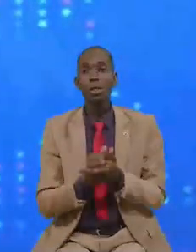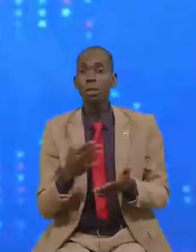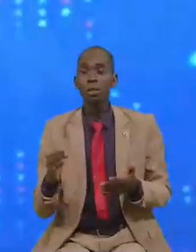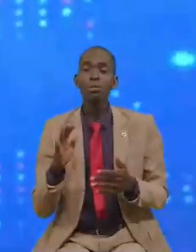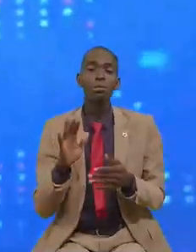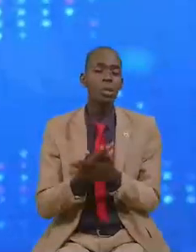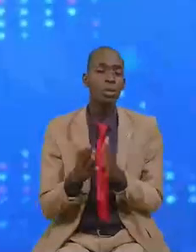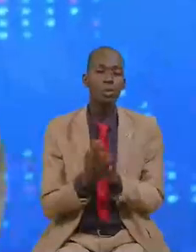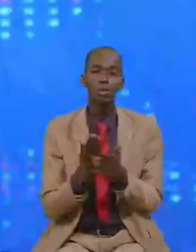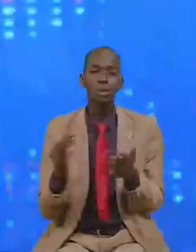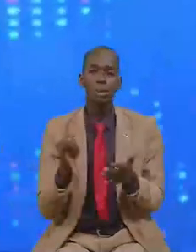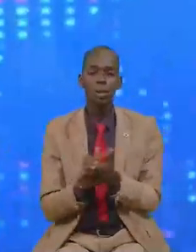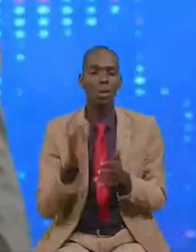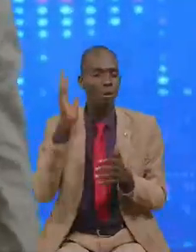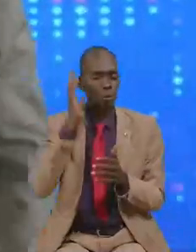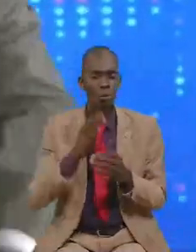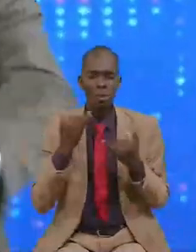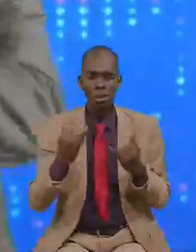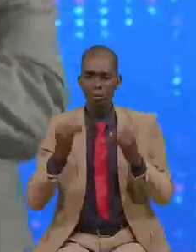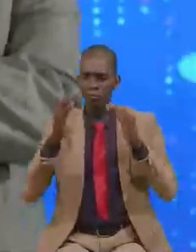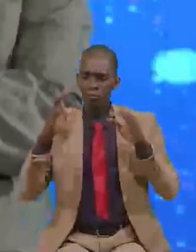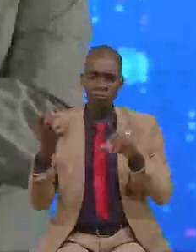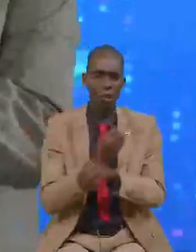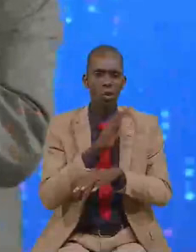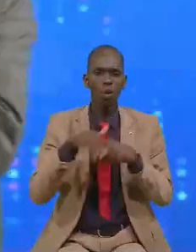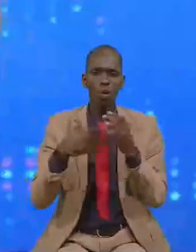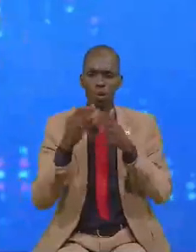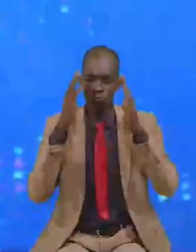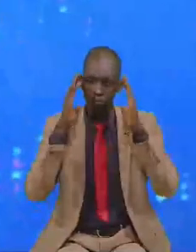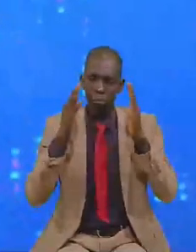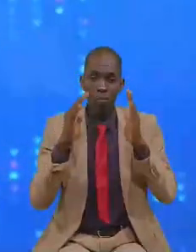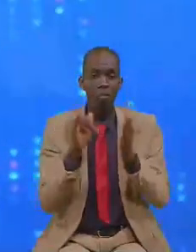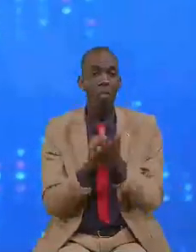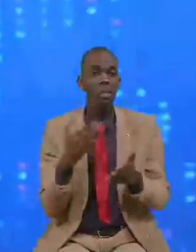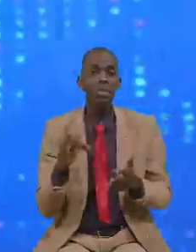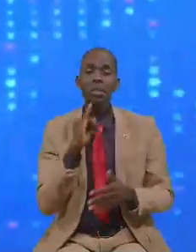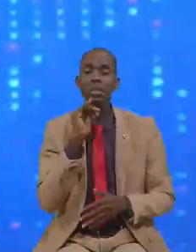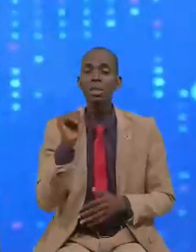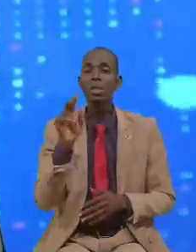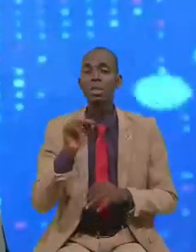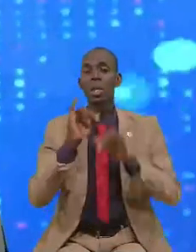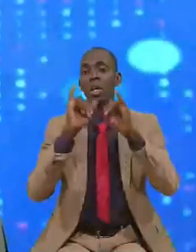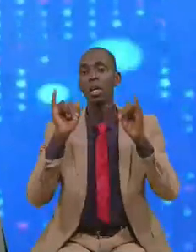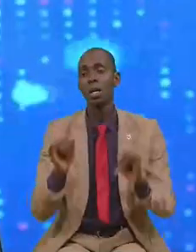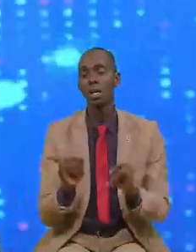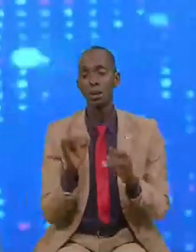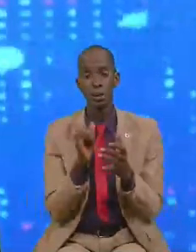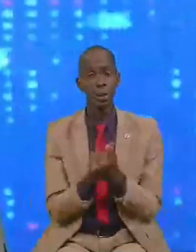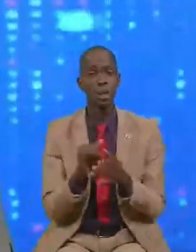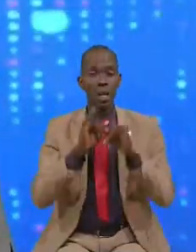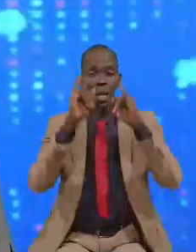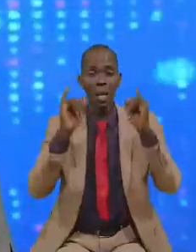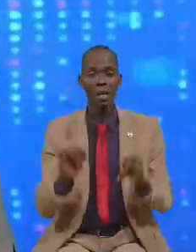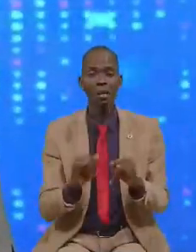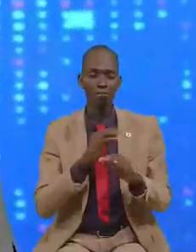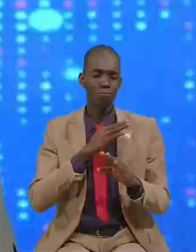vie. Qui consume tes pensées. C'est une idole. C'est une idole. Et cette idole-là bloque